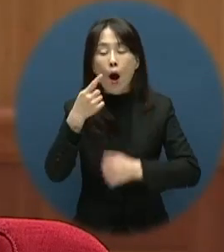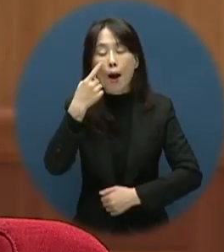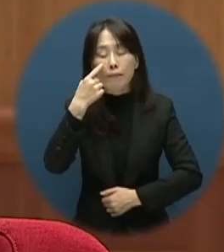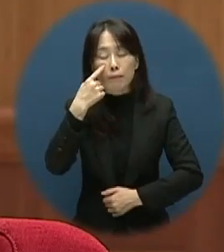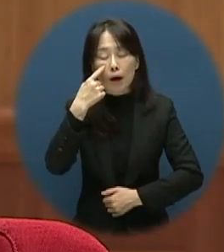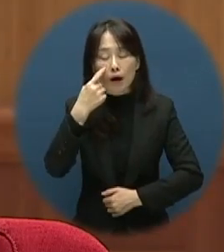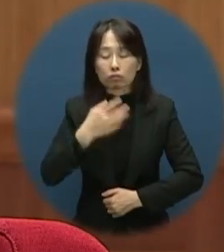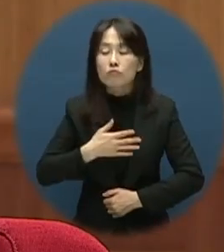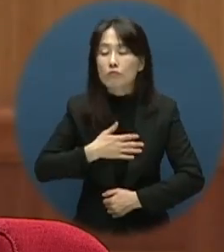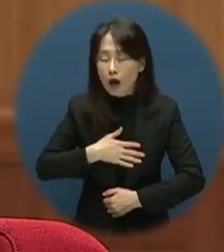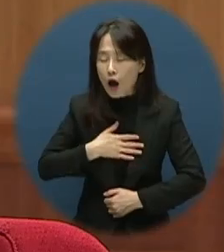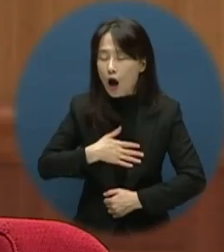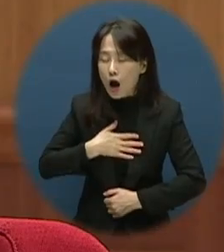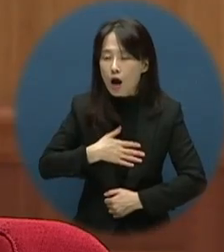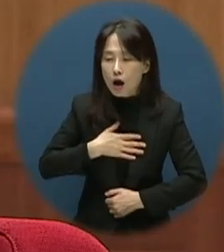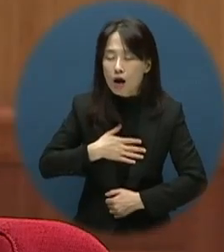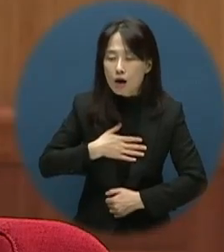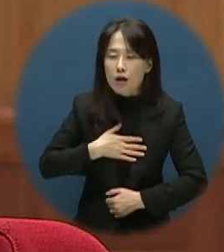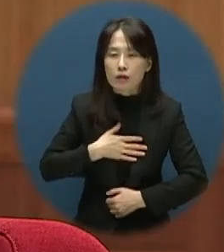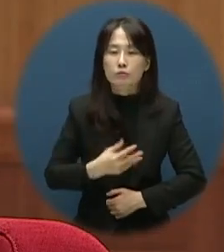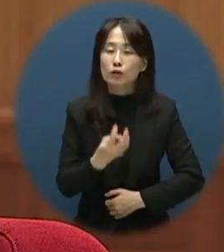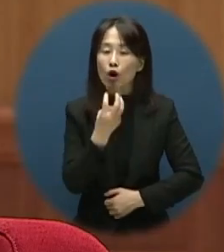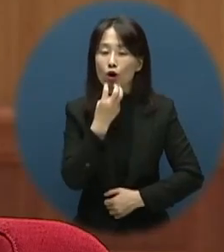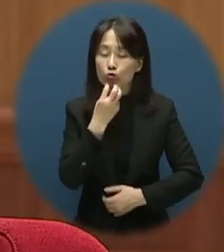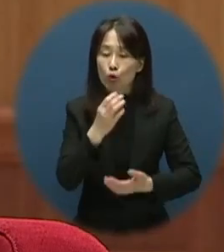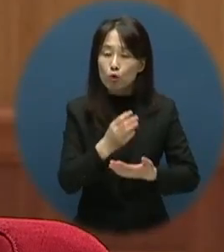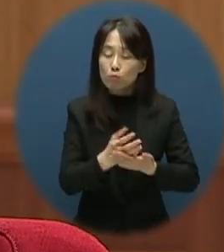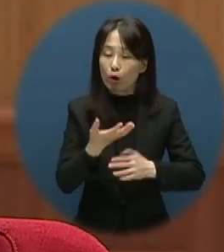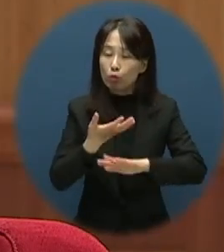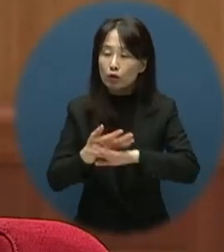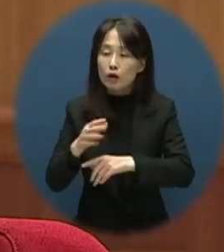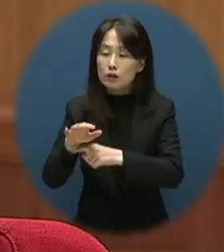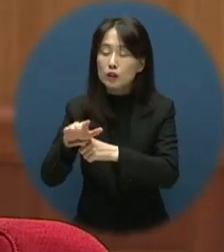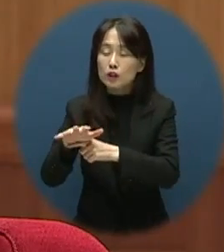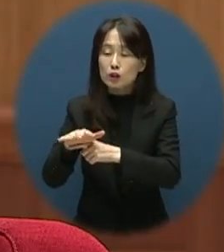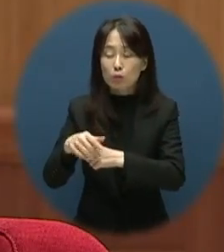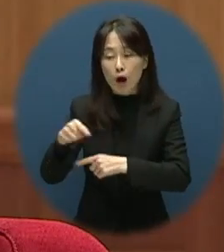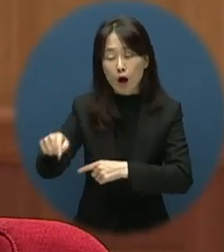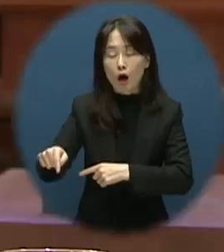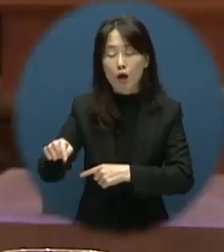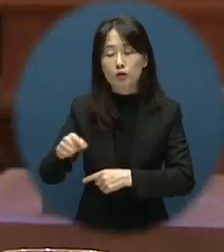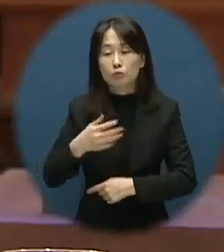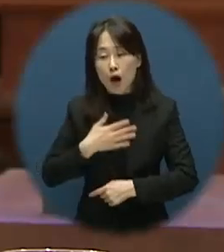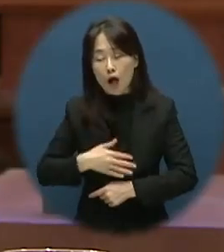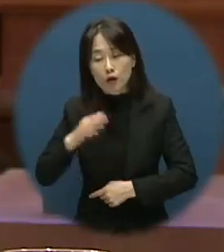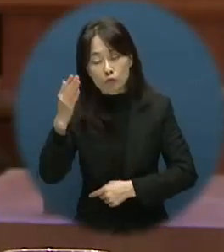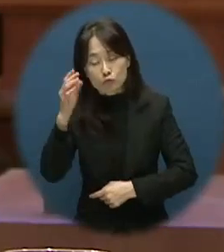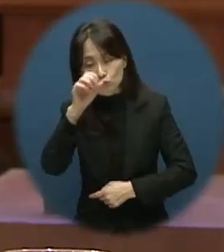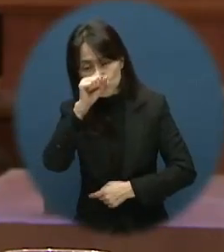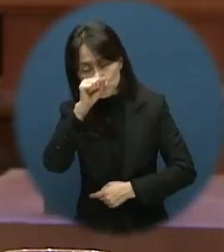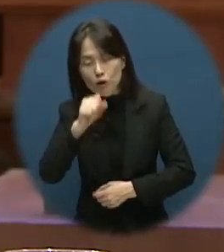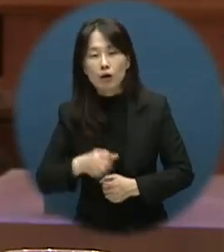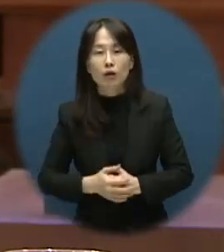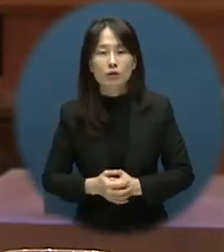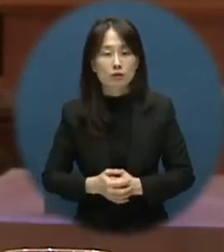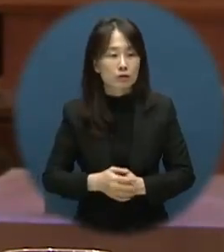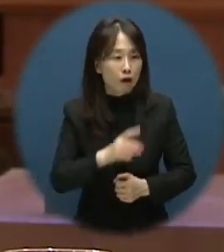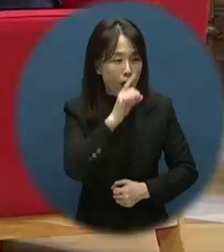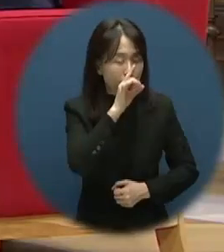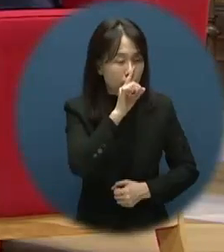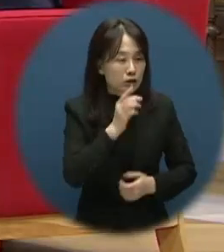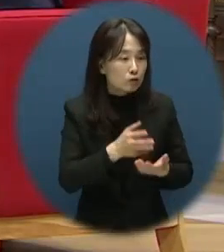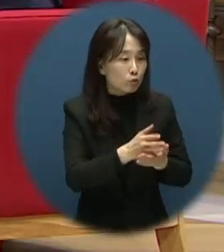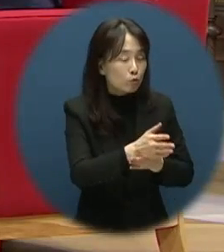예 알겠습니다. 그러면은 뭐 서울 말고 다른 지방도 알게 되면 좋잖아요. 그분은 강릉의 어느 과